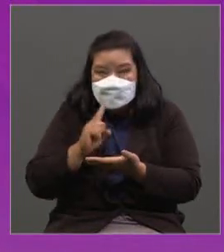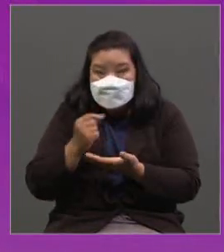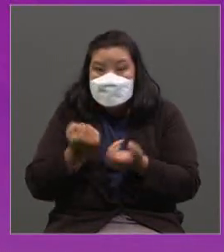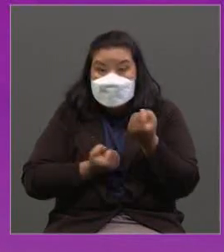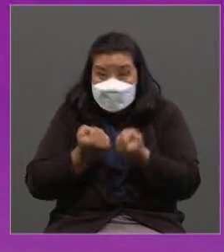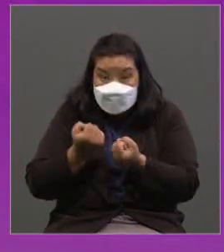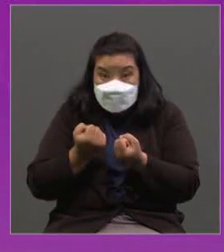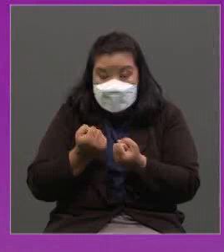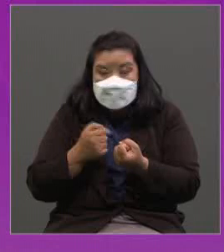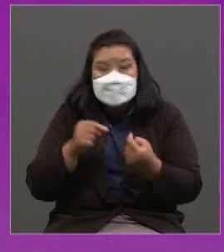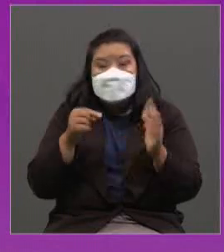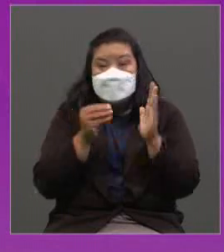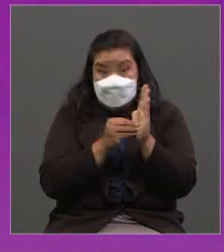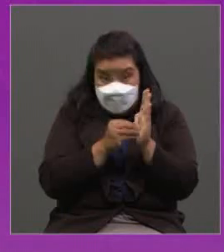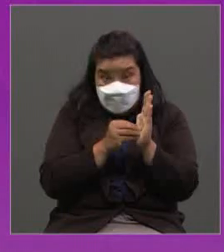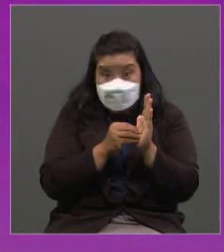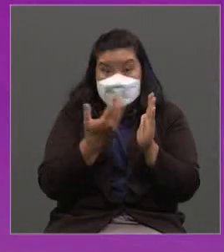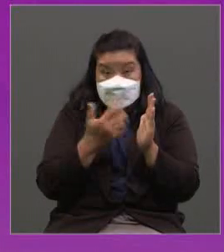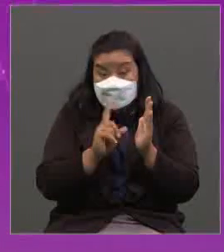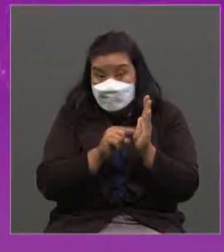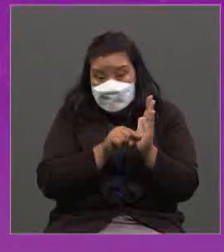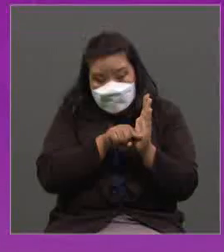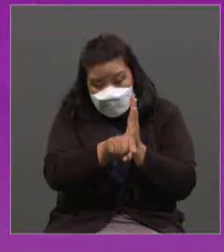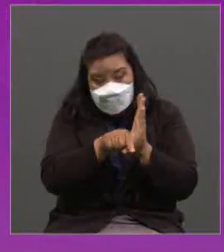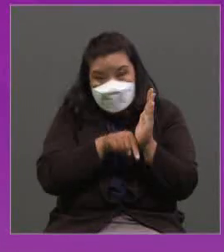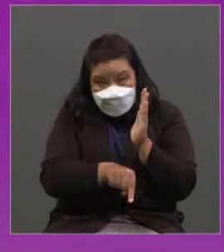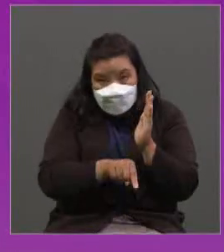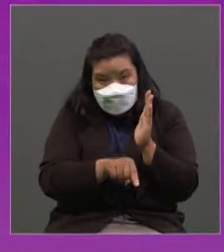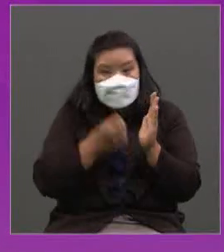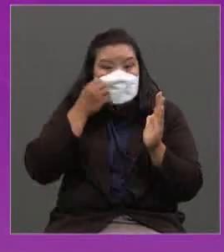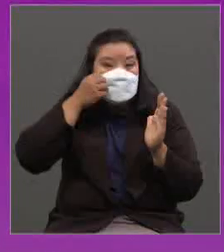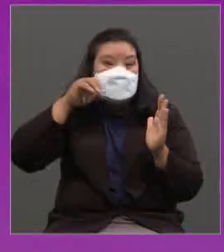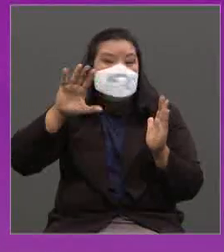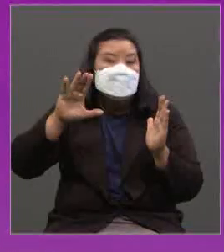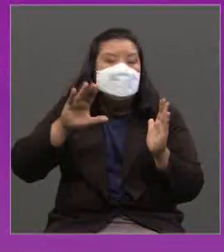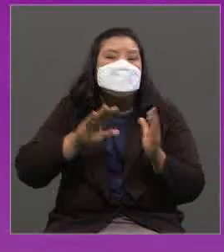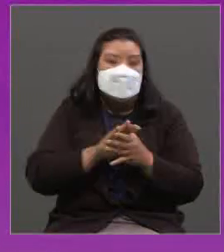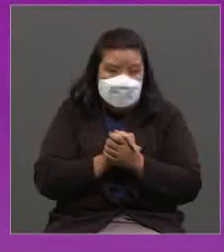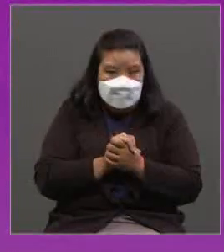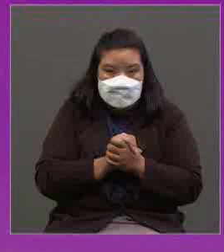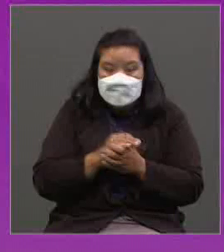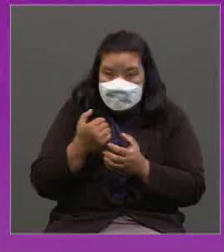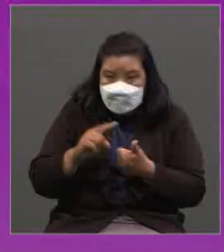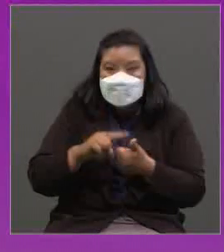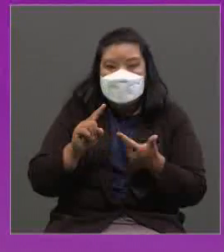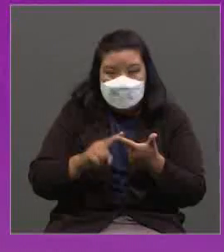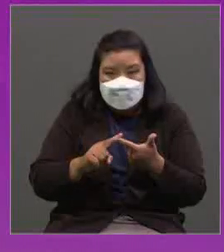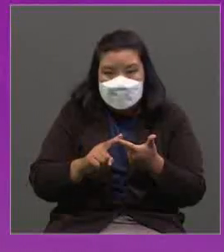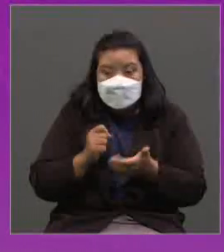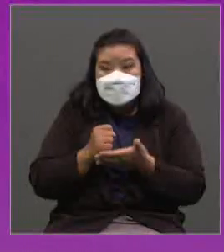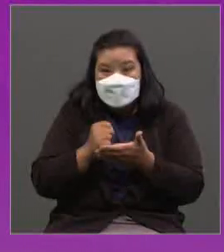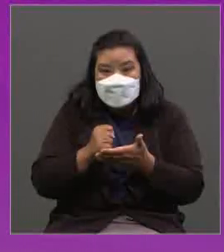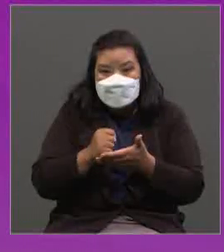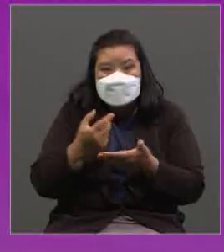โดยสารจากกรุงเทพฯนะครับเพื่อส่งต่อนักศึกษาเดินทางกลับภูมิลำเนานะครับรวมไปถึงการดูแลให้สามารถเทียบ